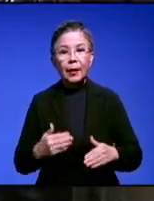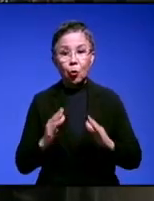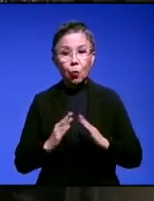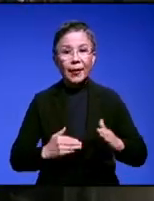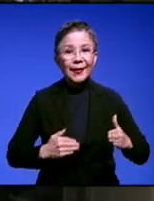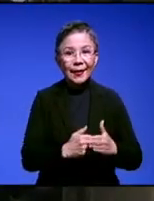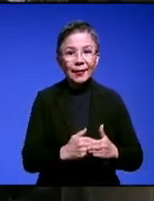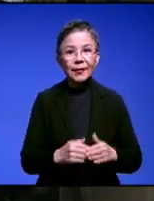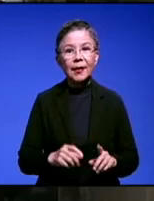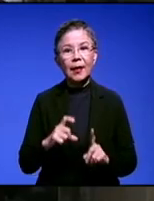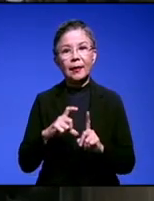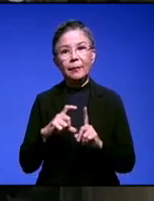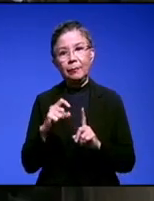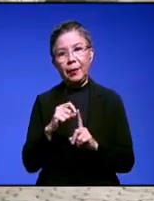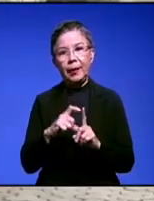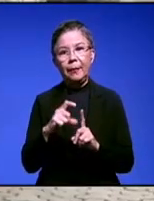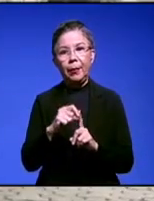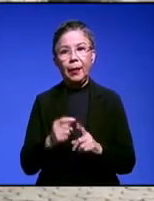pasien badruzzaman Jakarta